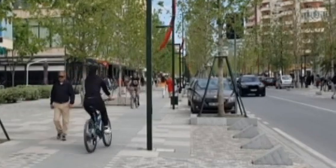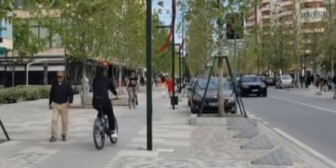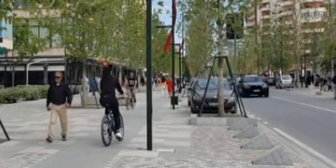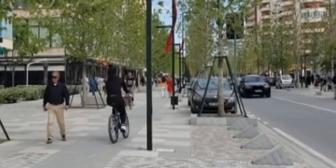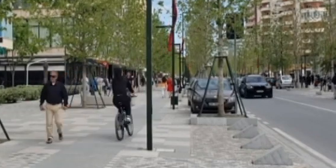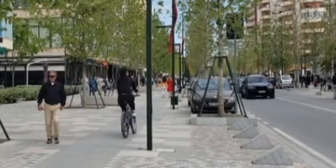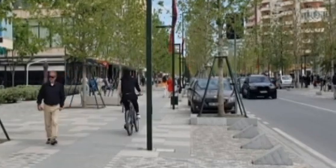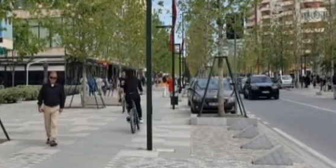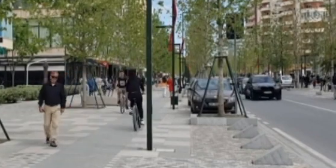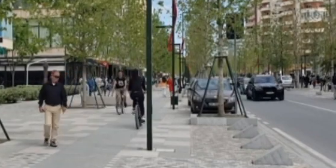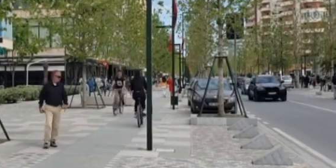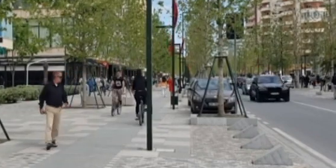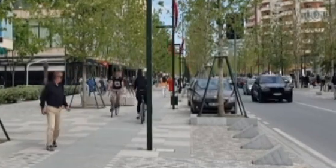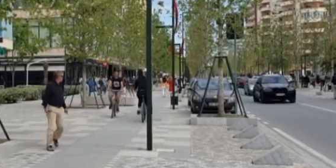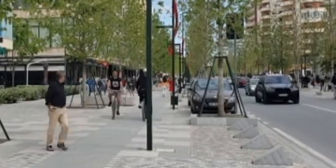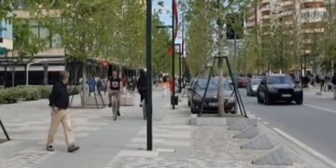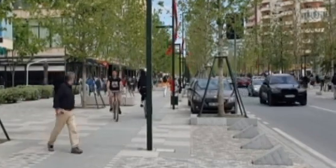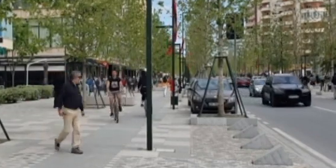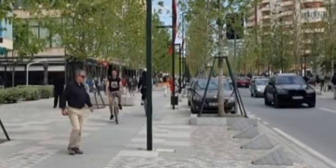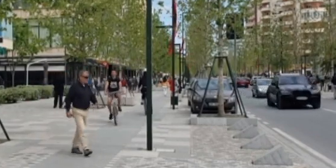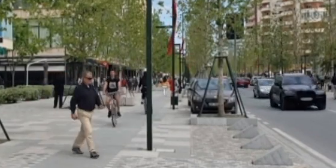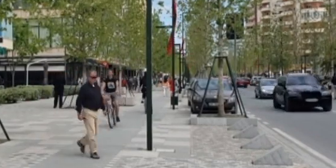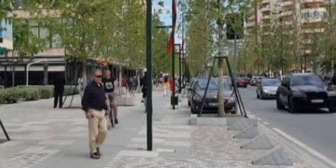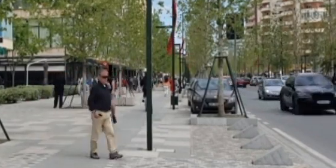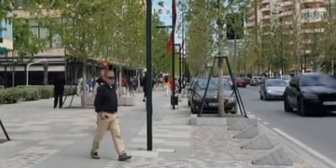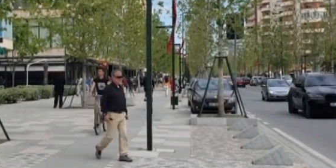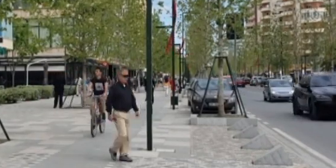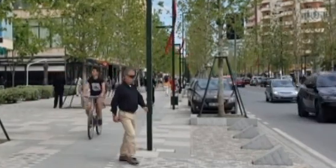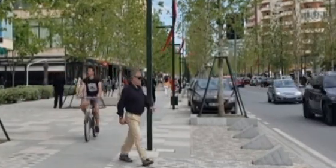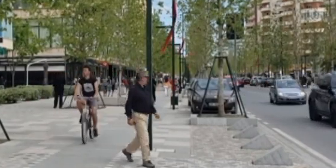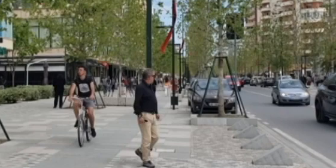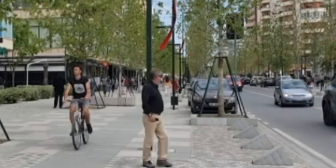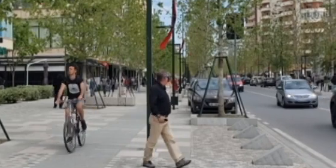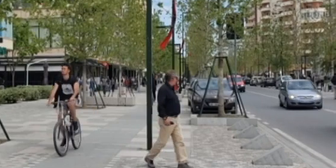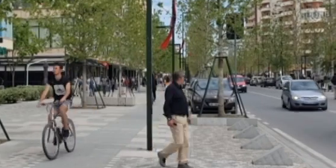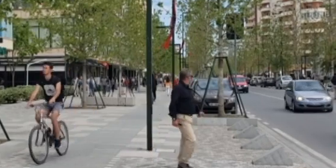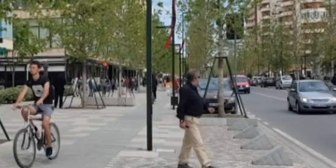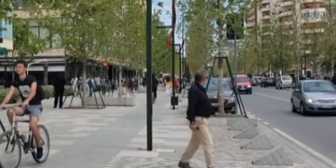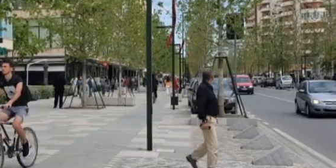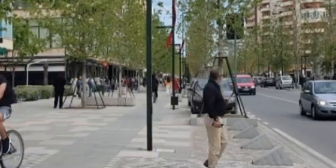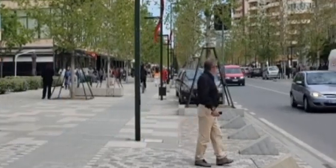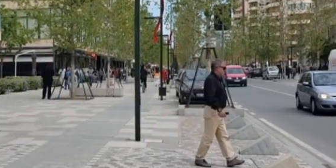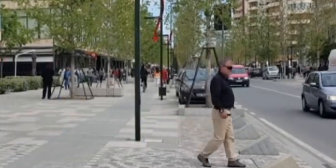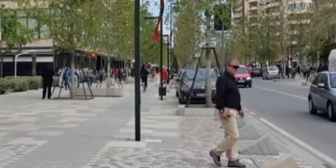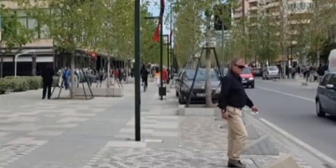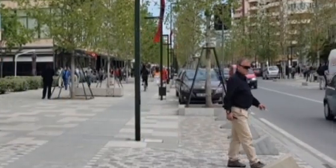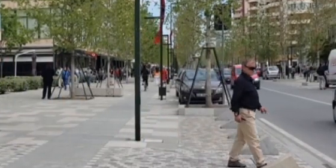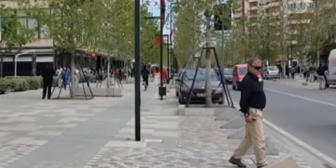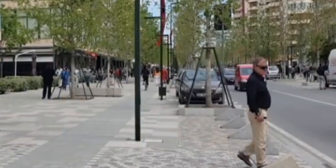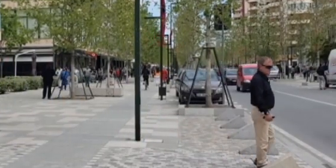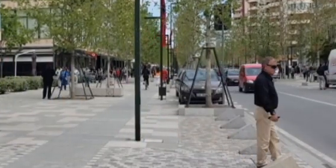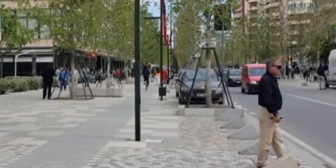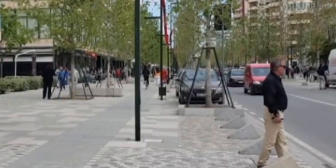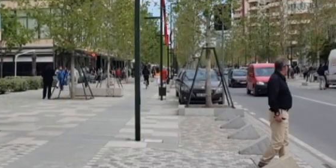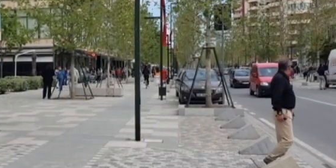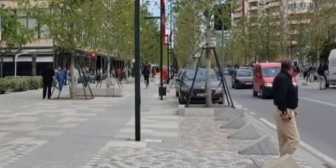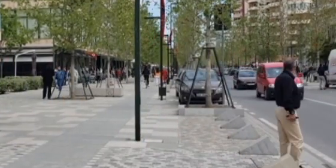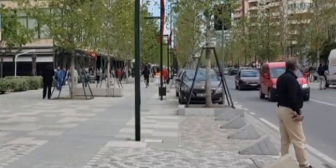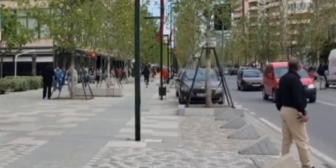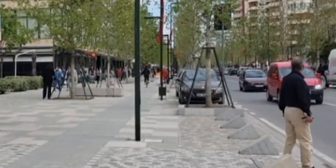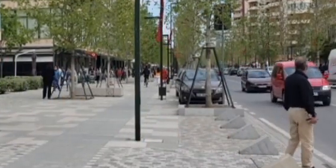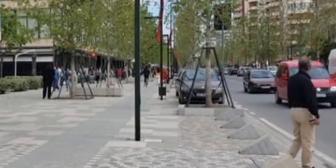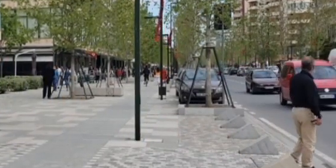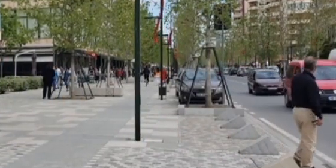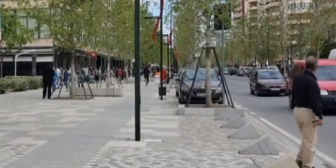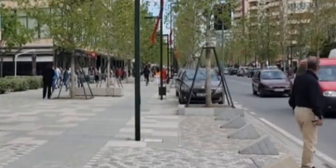subjekt të deklarues dhe personat e lidur duhet të dorzojnë prana autoriteteve përgjejse, deklaratën e interesave private para filimit të detyrës dhe pas largimit